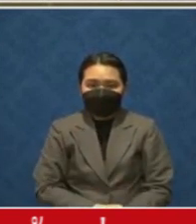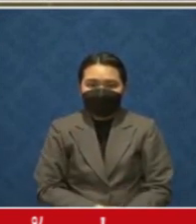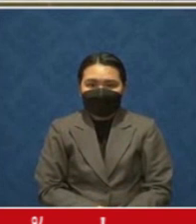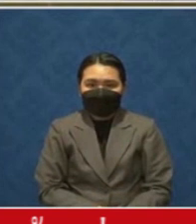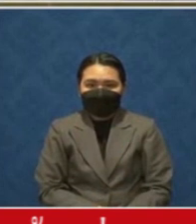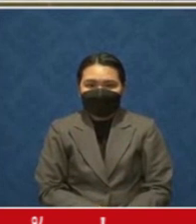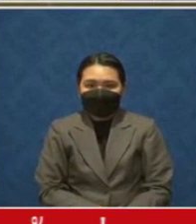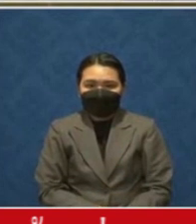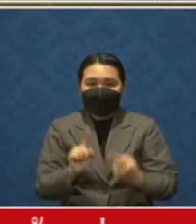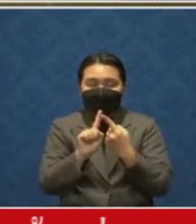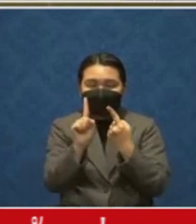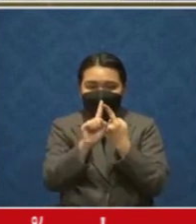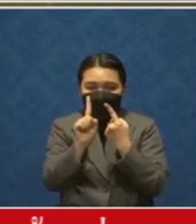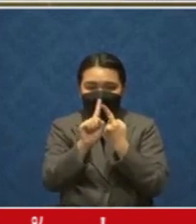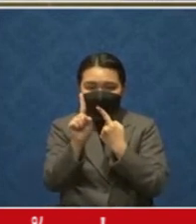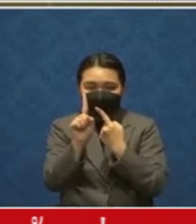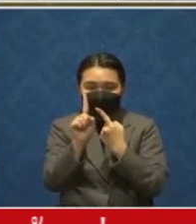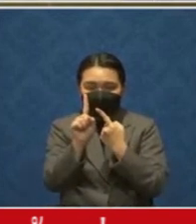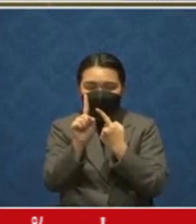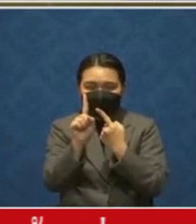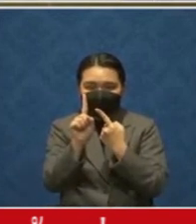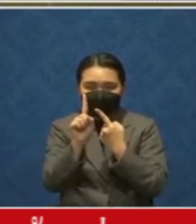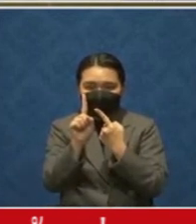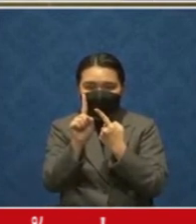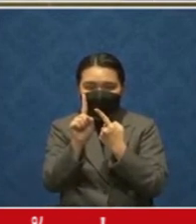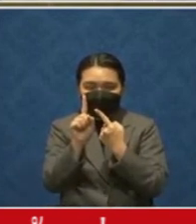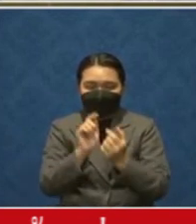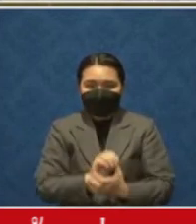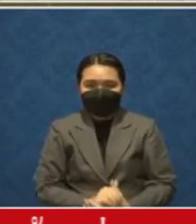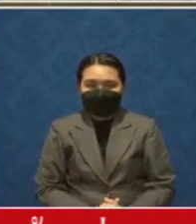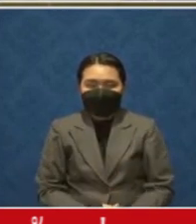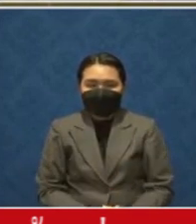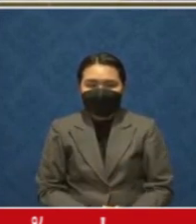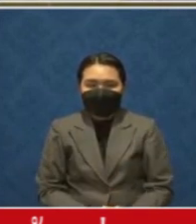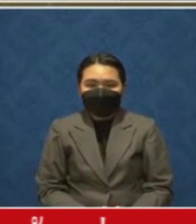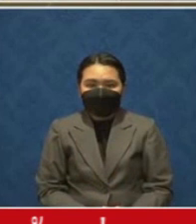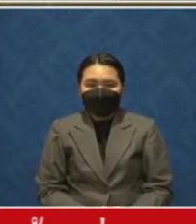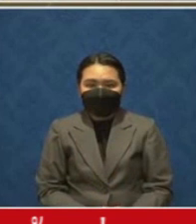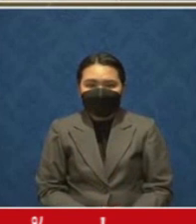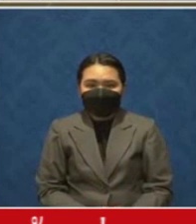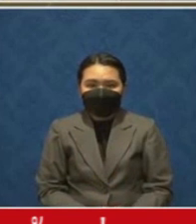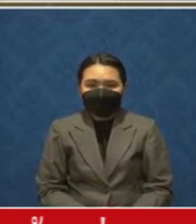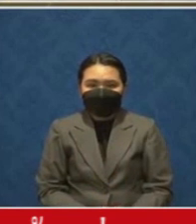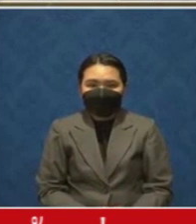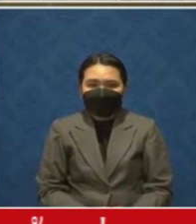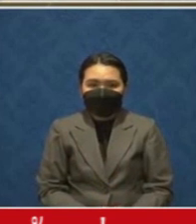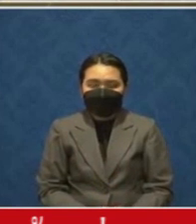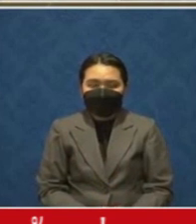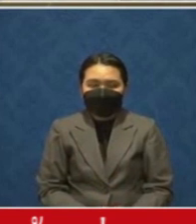บอกว่าอันดับแรกนะครับกระบวนการในการขาย